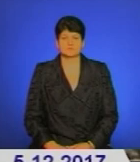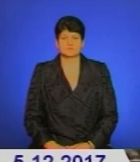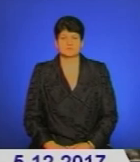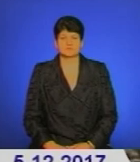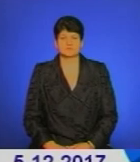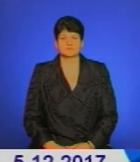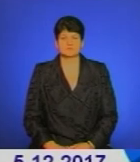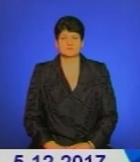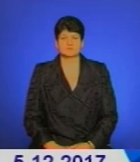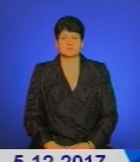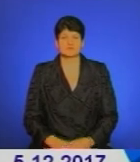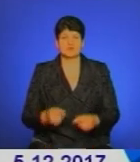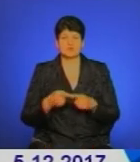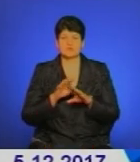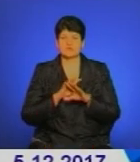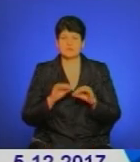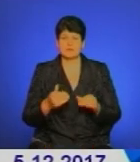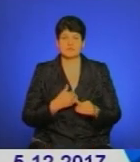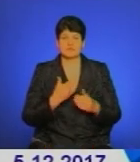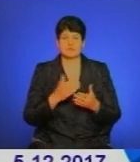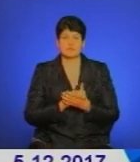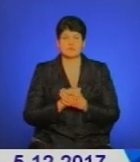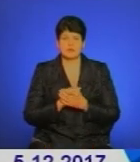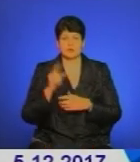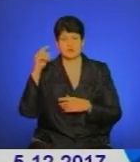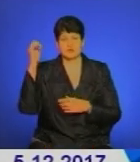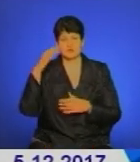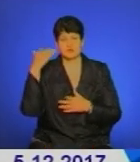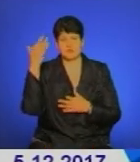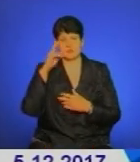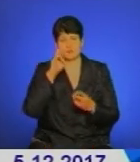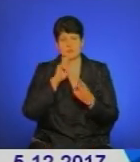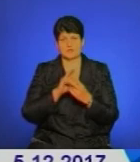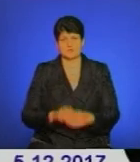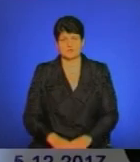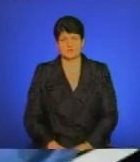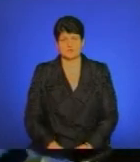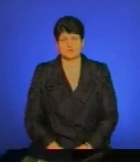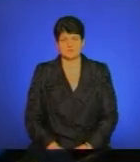На цьому в мене все. Я бажаю вам мирного і сонячного неба. Побачимось.